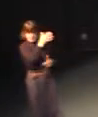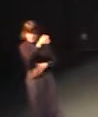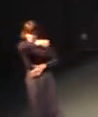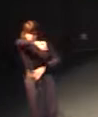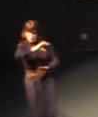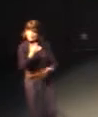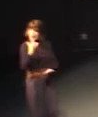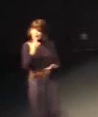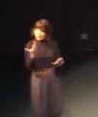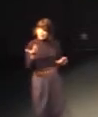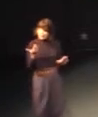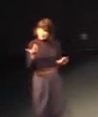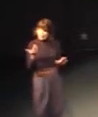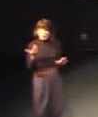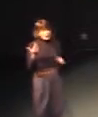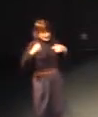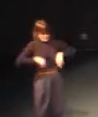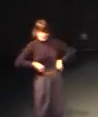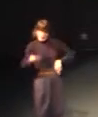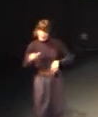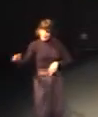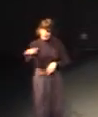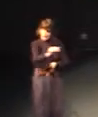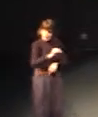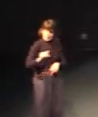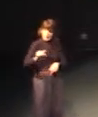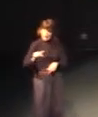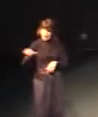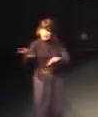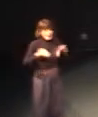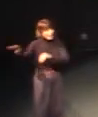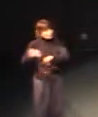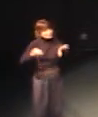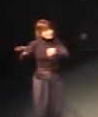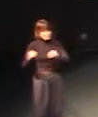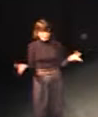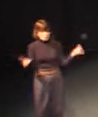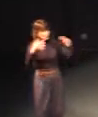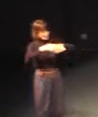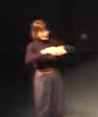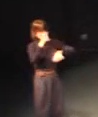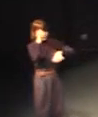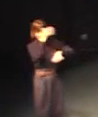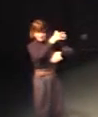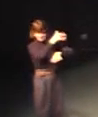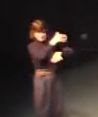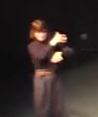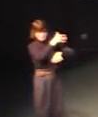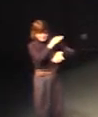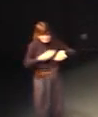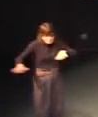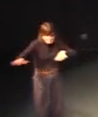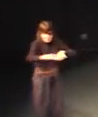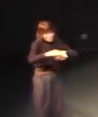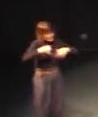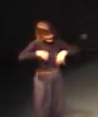d'habiter les étapes qui participait à l'année géophysique internationale donc les etats-unis ont invité ces états